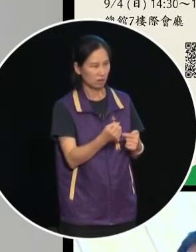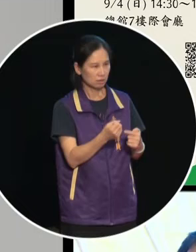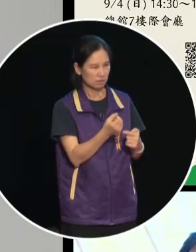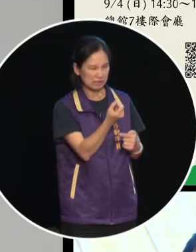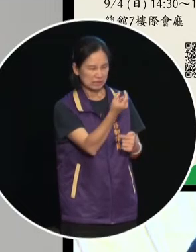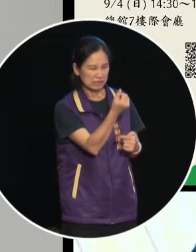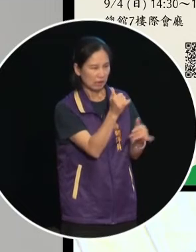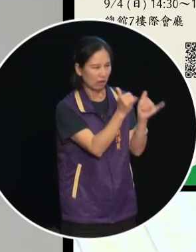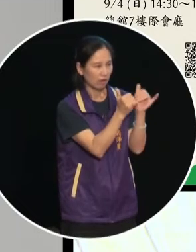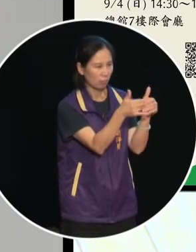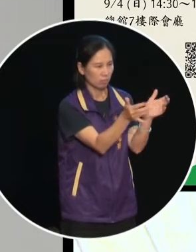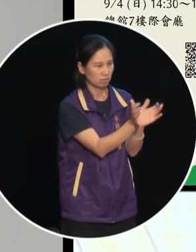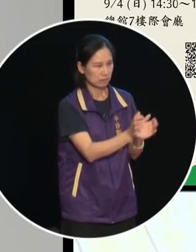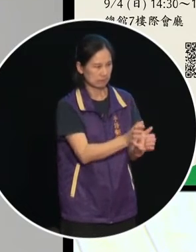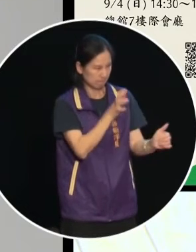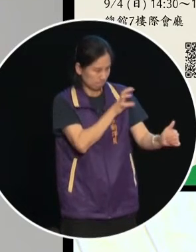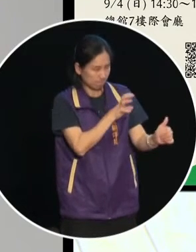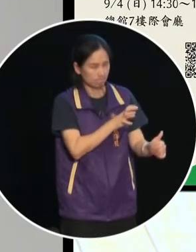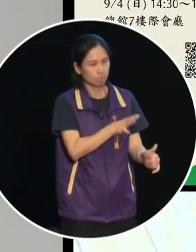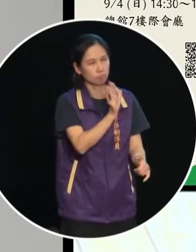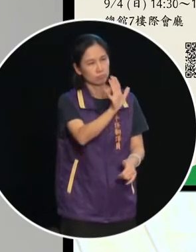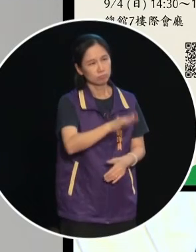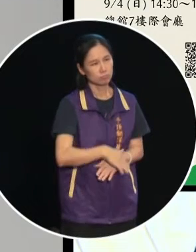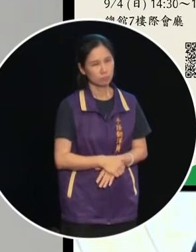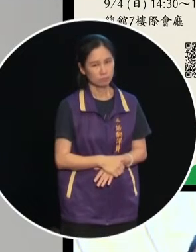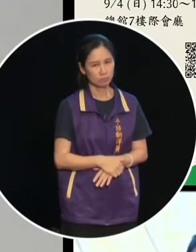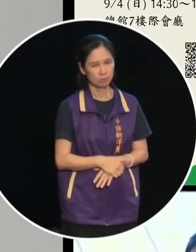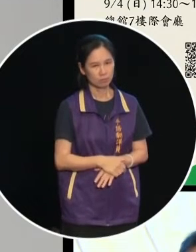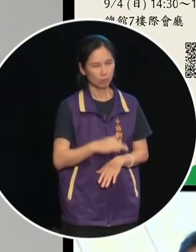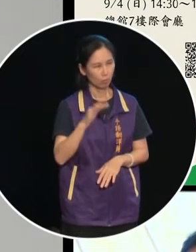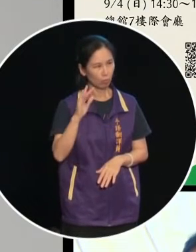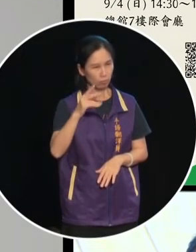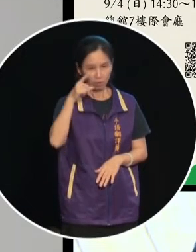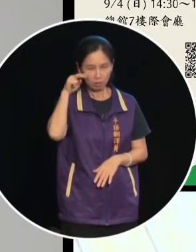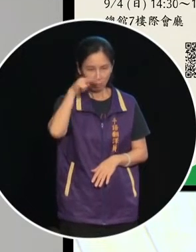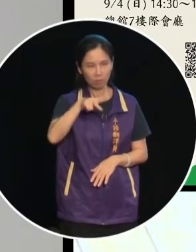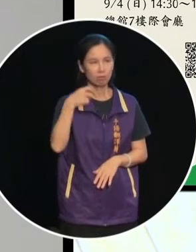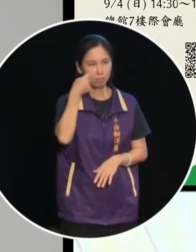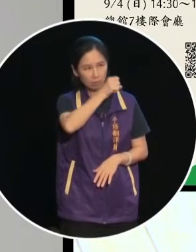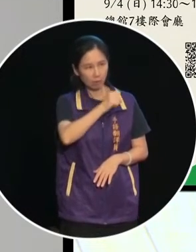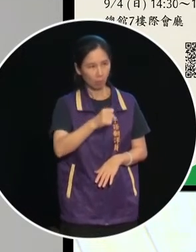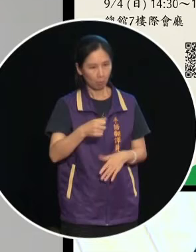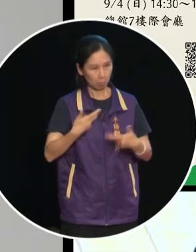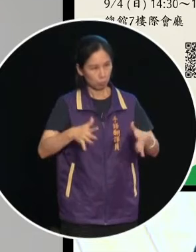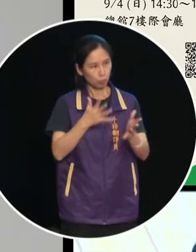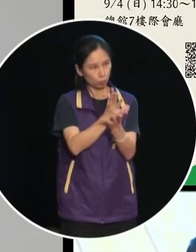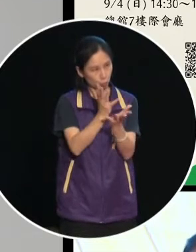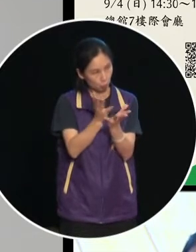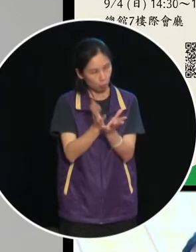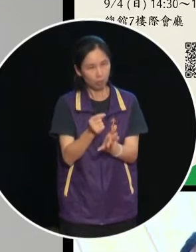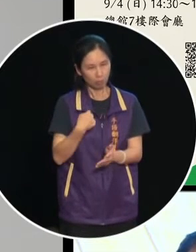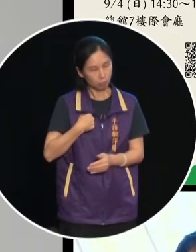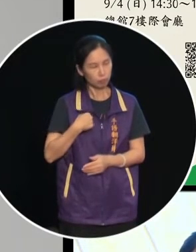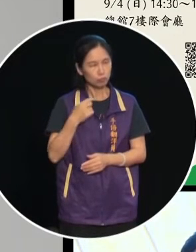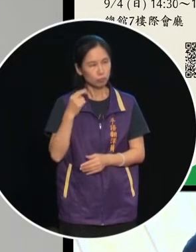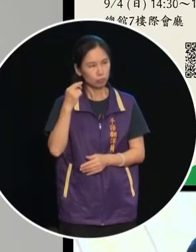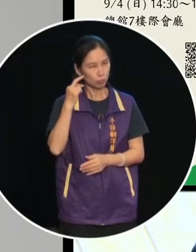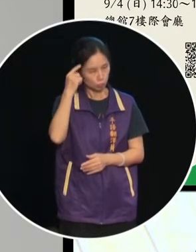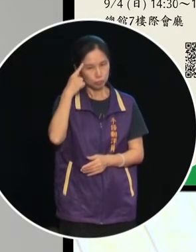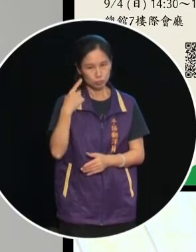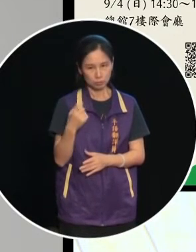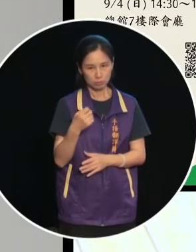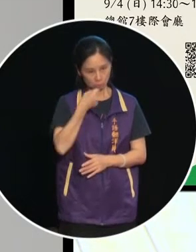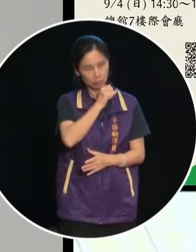打。那看到台湾这么多元、这么民主，那就他们有一个理由，哇，要支持台